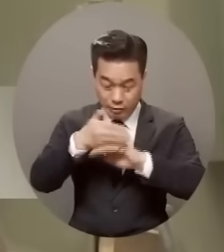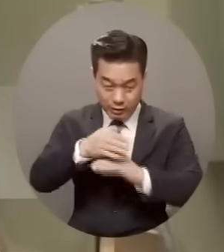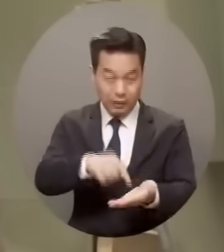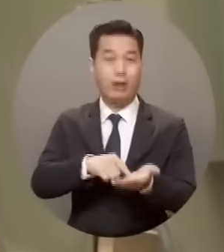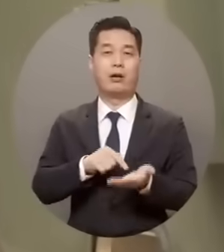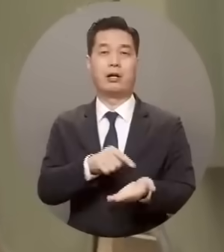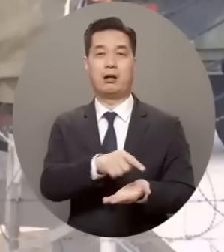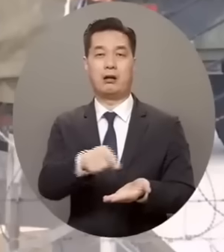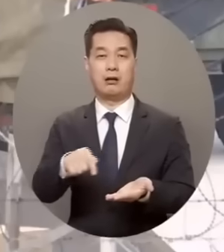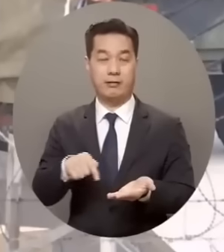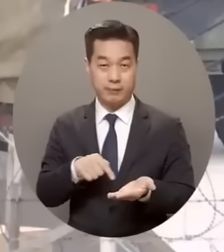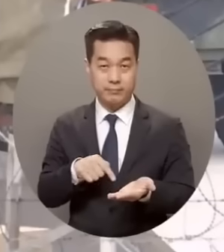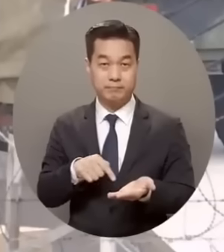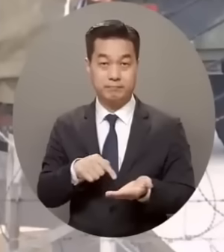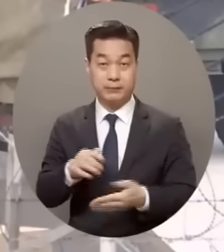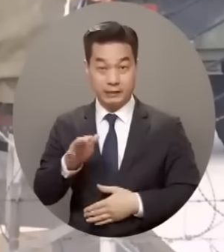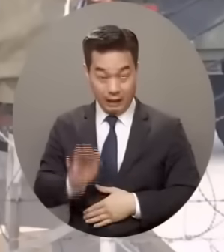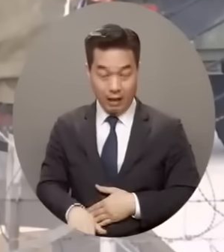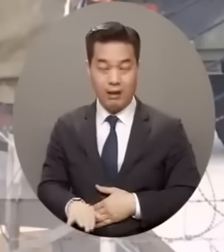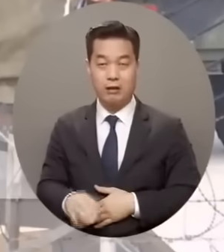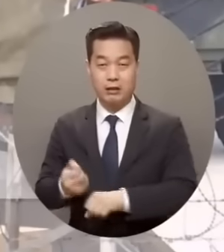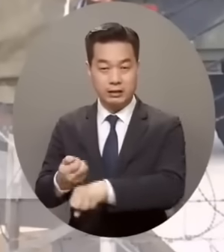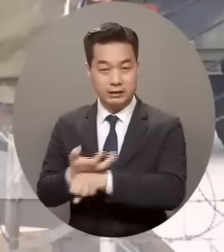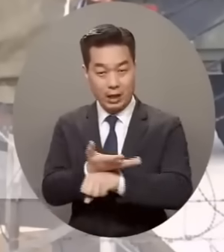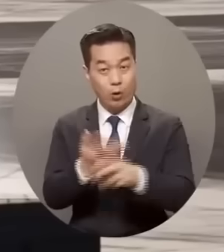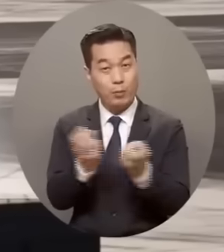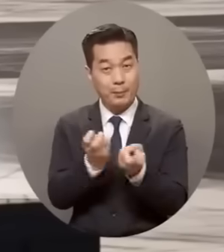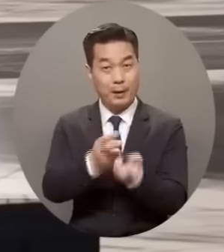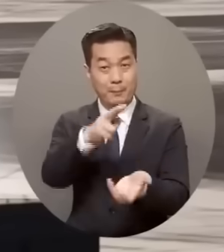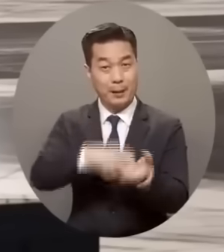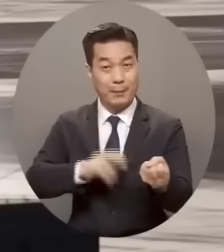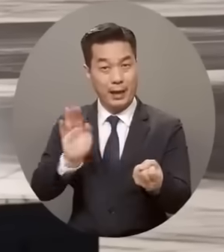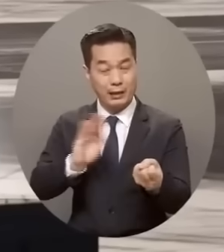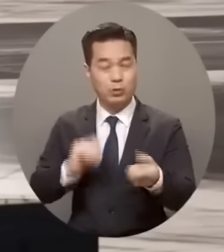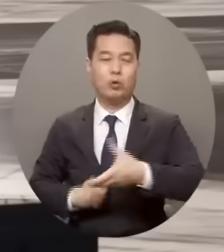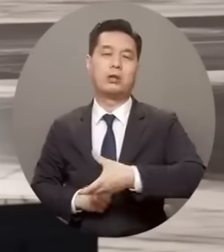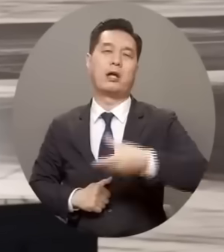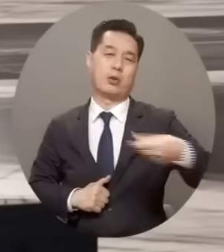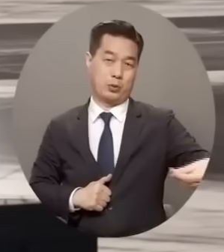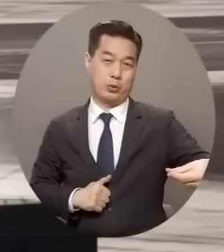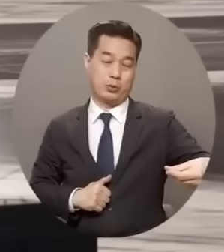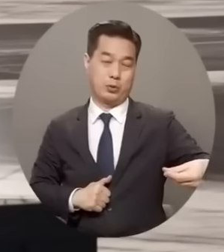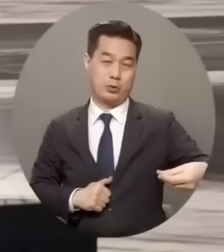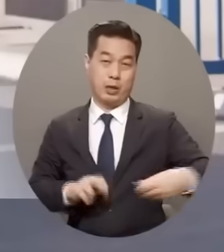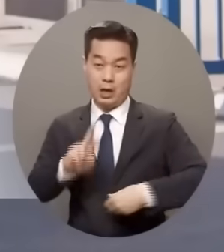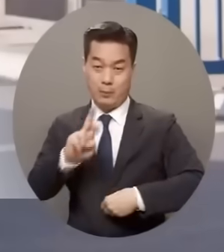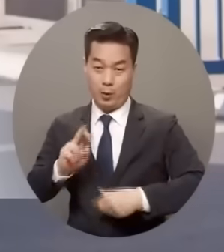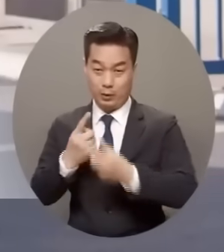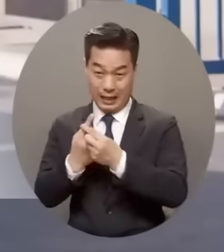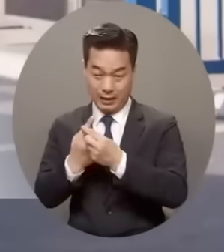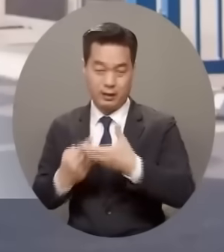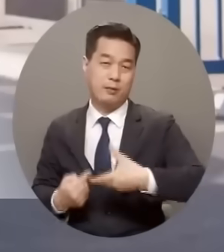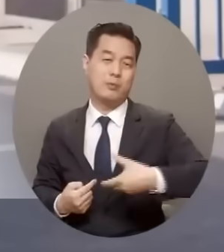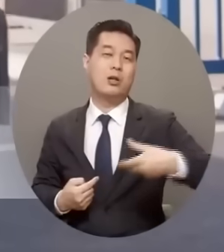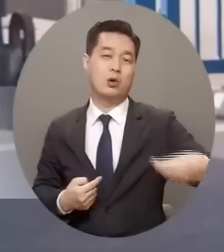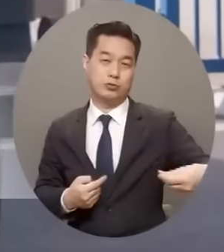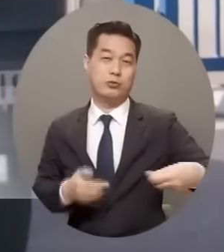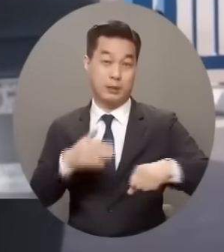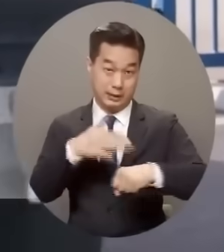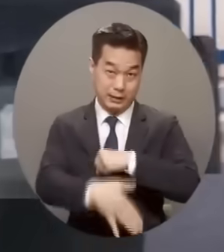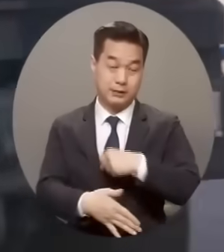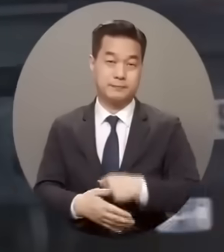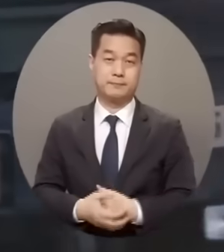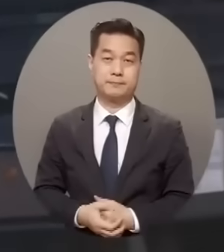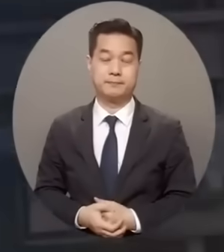알려졌습니다. 다만 제공 방식은 판매가 아닌 대여, 즉 포탄을 빌려주는 방식인 것으로